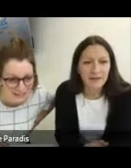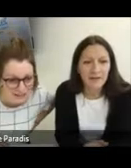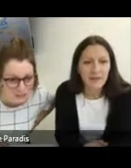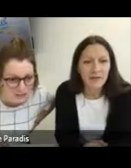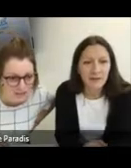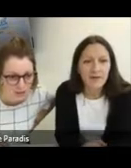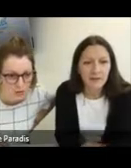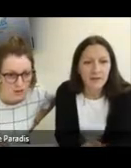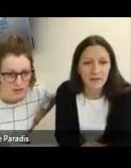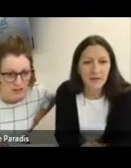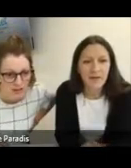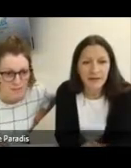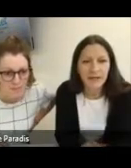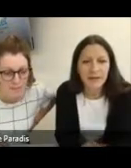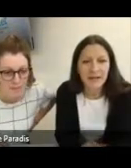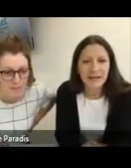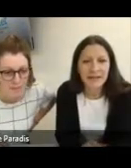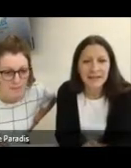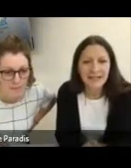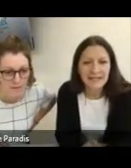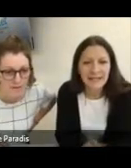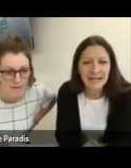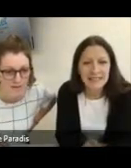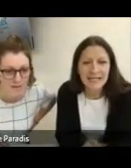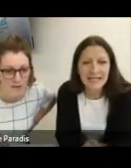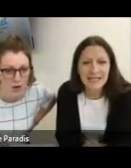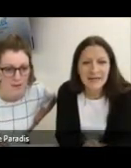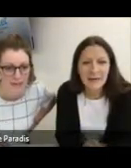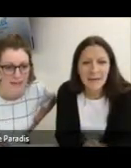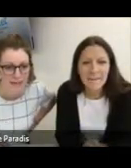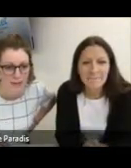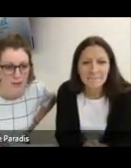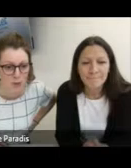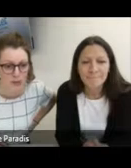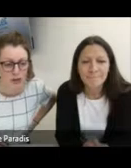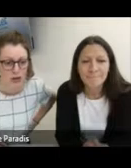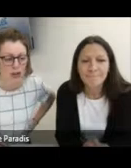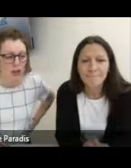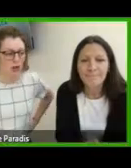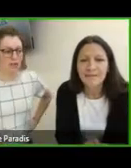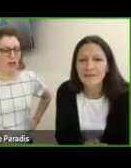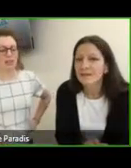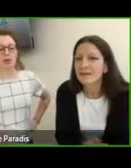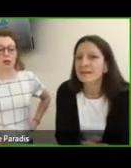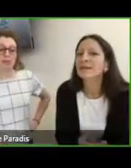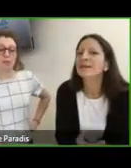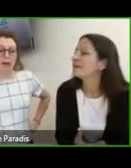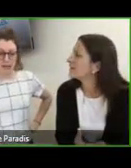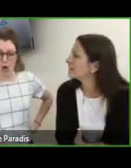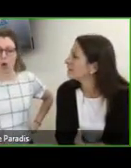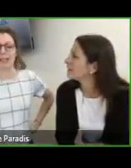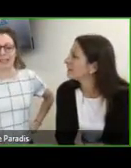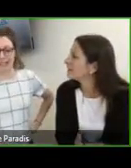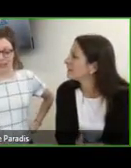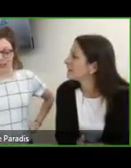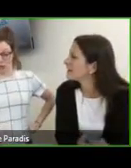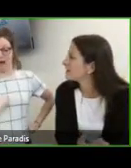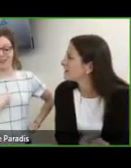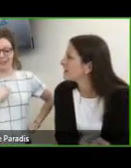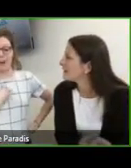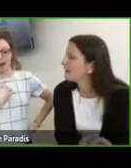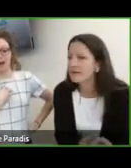On dit 8, 7, 3. OK. Très intéressant. Donc, on rappelle la question, combien de 4 sur 10, par exemple, combien de Canadiens